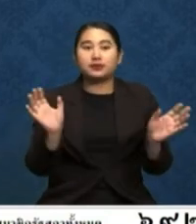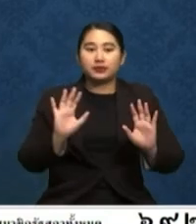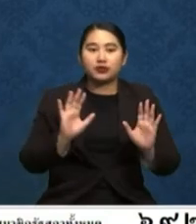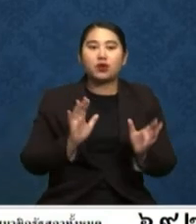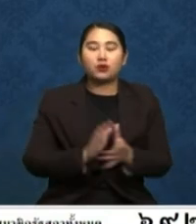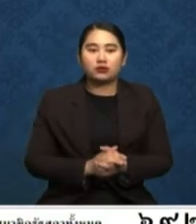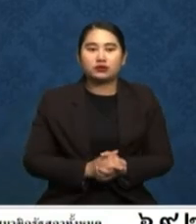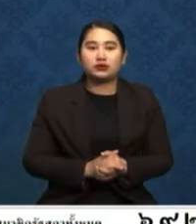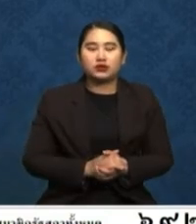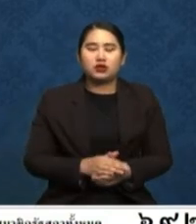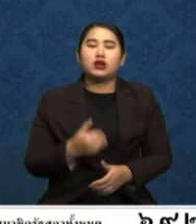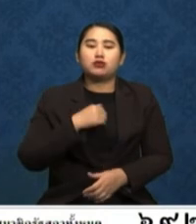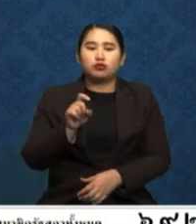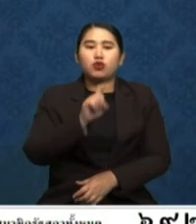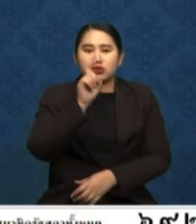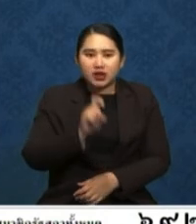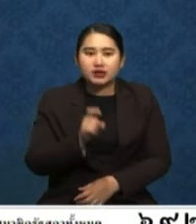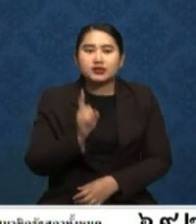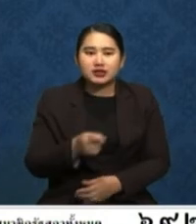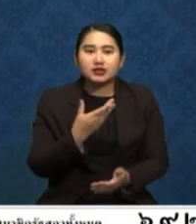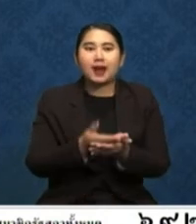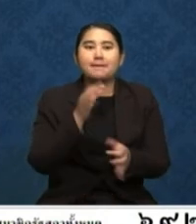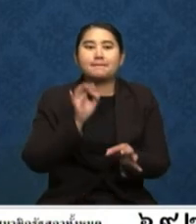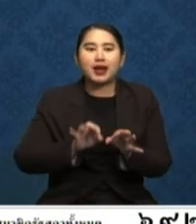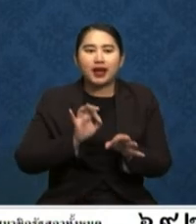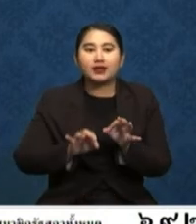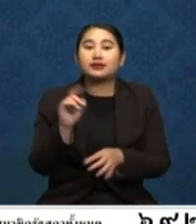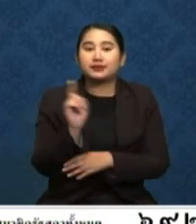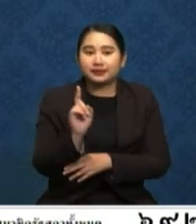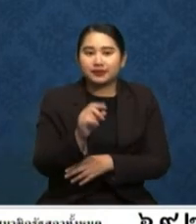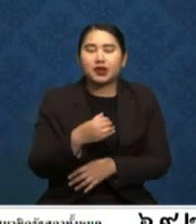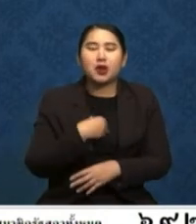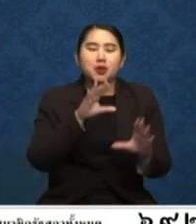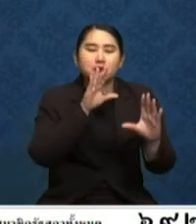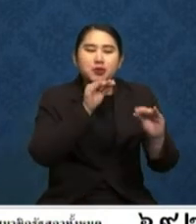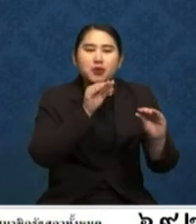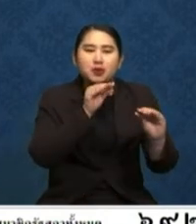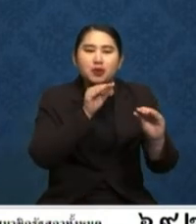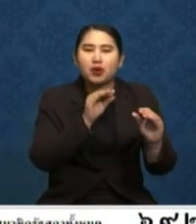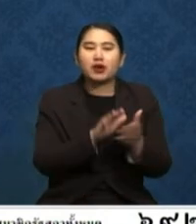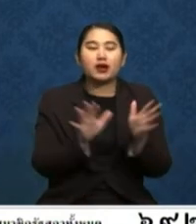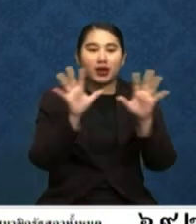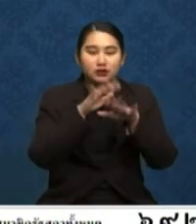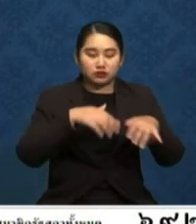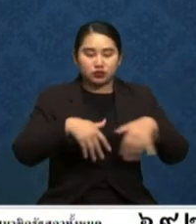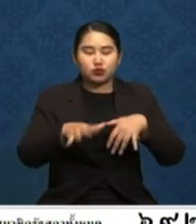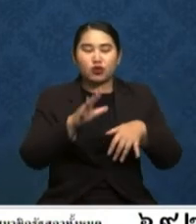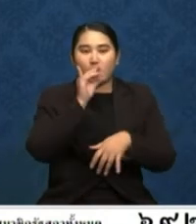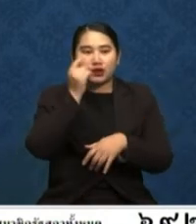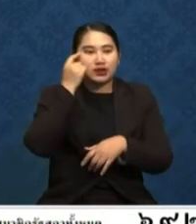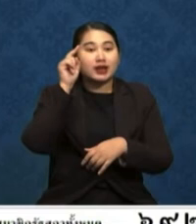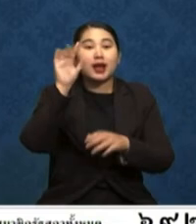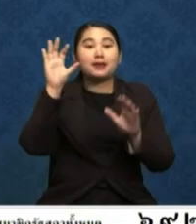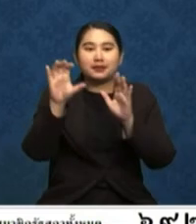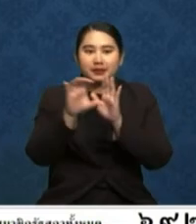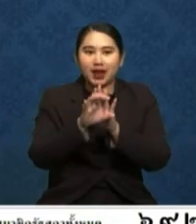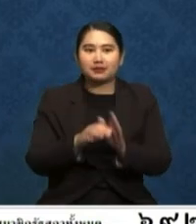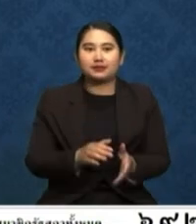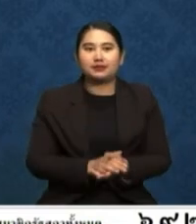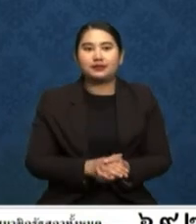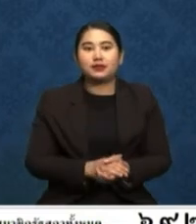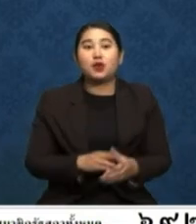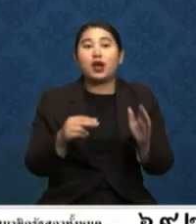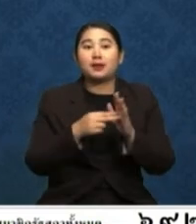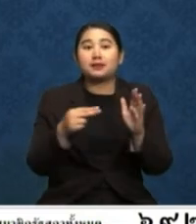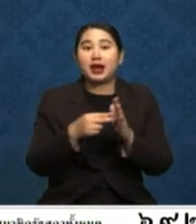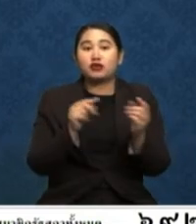คะดิฉันสงสัยจริงๆว่ามันจะประหยัดกว่ายังไงเราพูดกันแบบชาวบ้านเลยนะคะนึกภาพตามแลน์ bridเนี่ยมัน